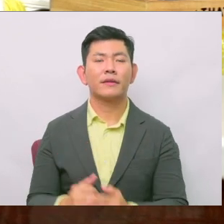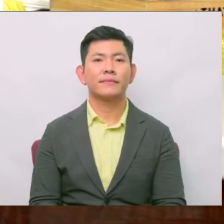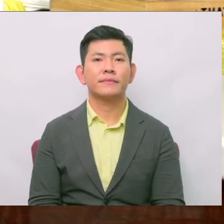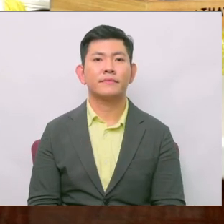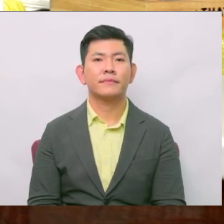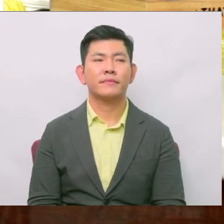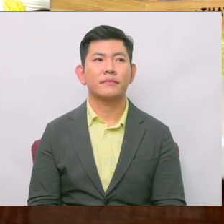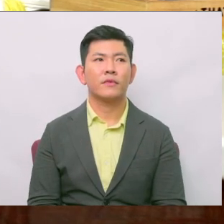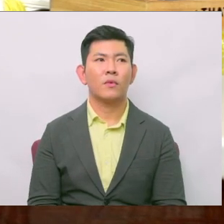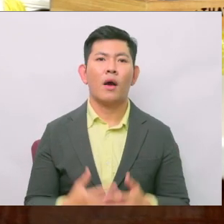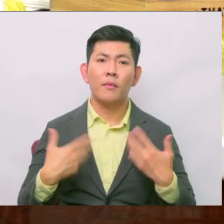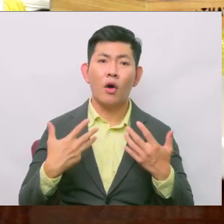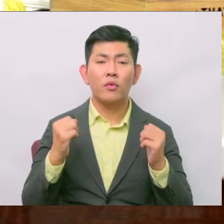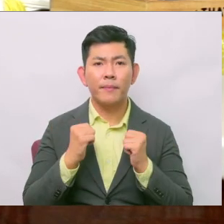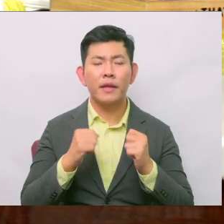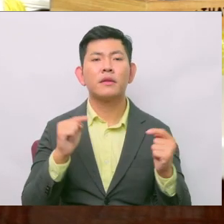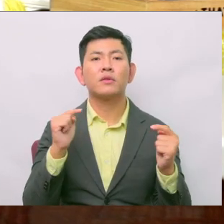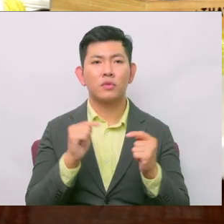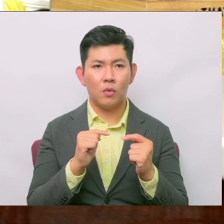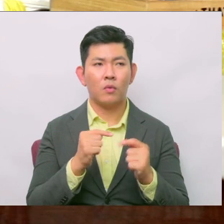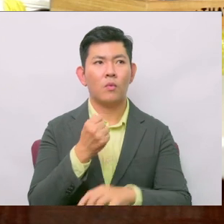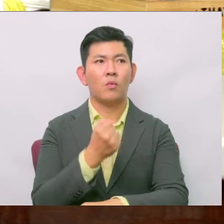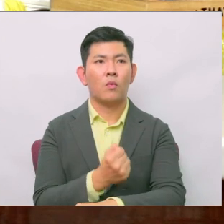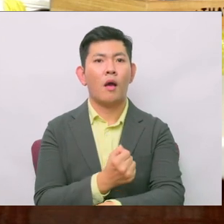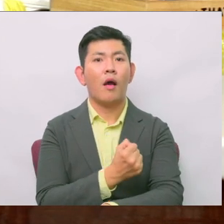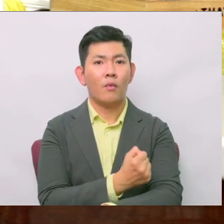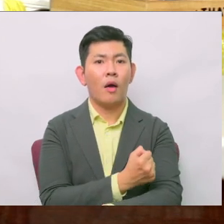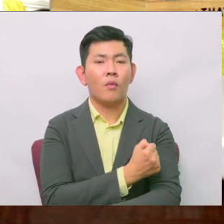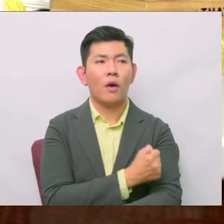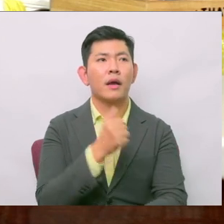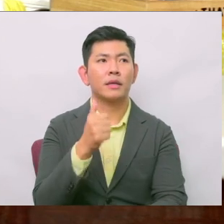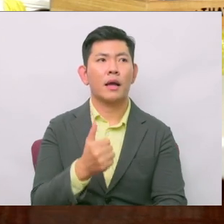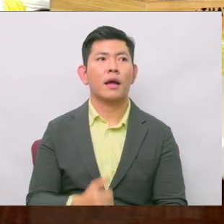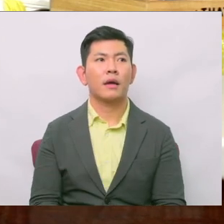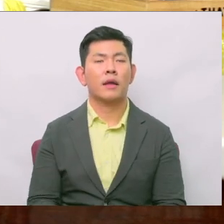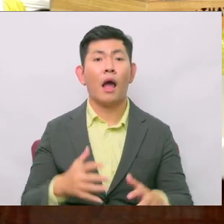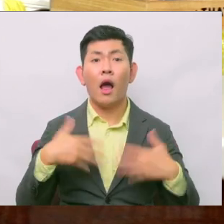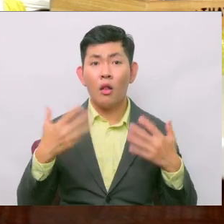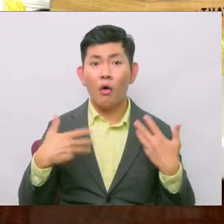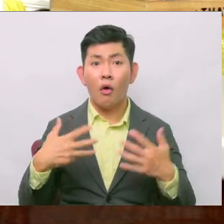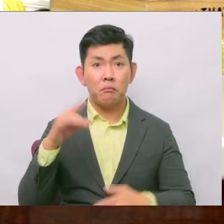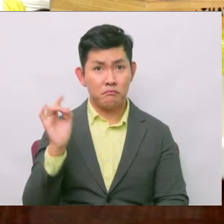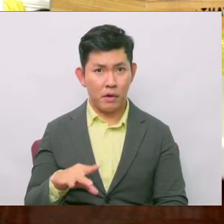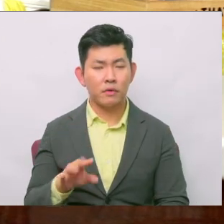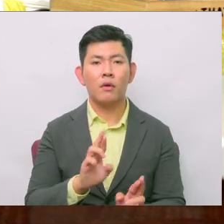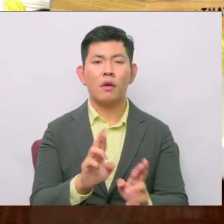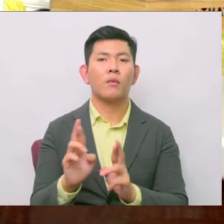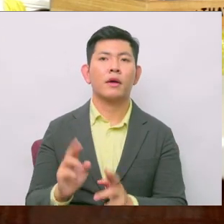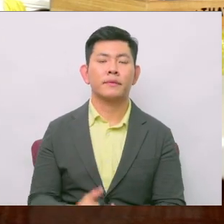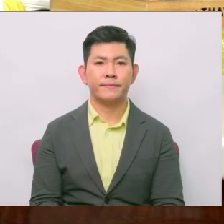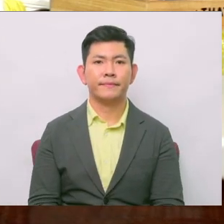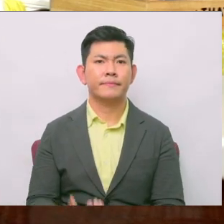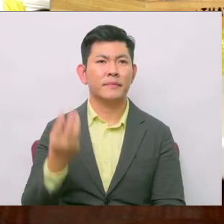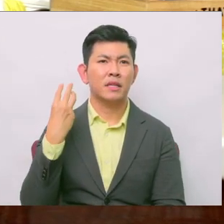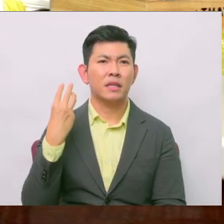ประคบต้องเหมาะที่จะวางแล้วก็คลึงได้นะคะถ้าเกิดว่ายังร้อนจัดอยู่นะคะต้องระวังเรื่องของเมื่อกี้ที่แ